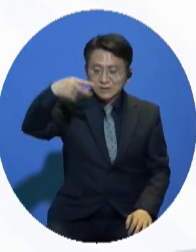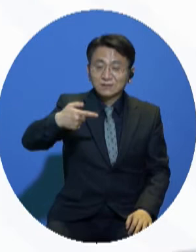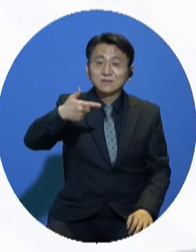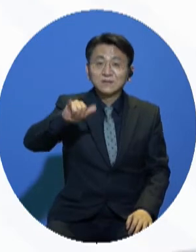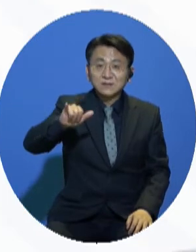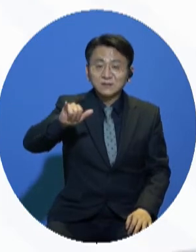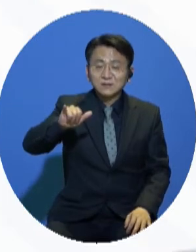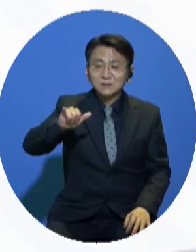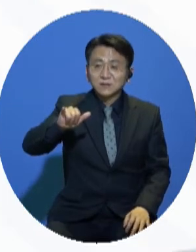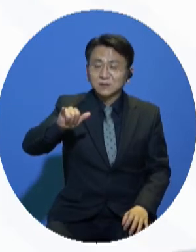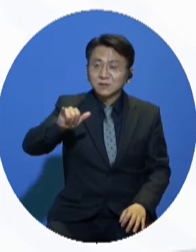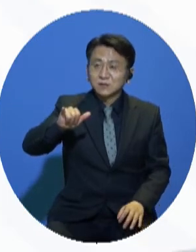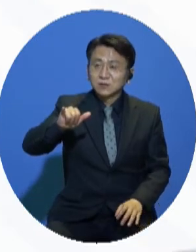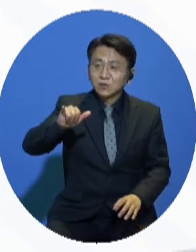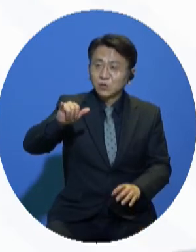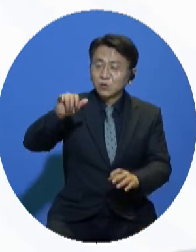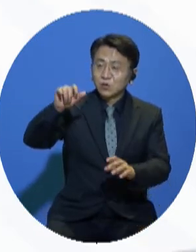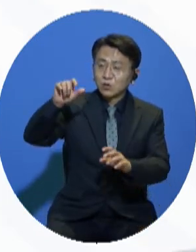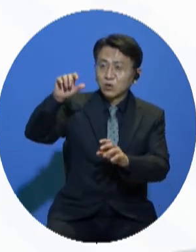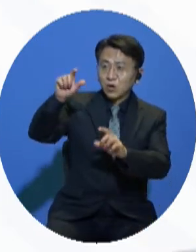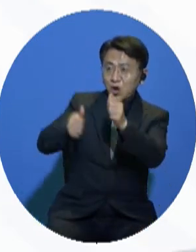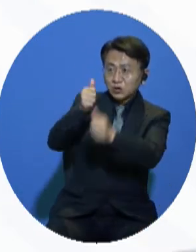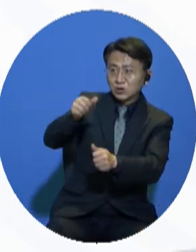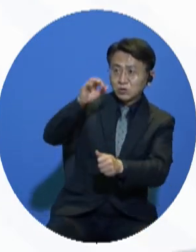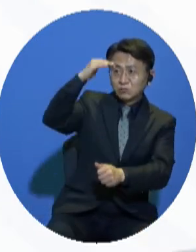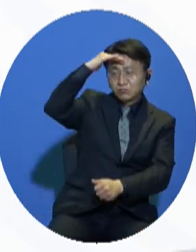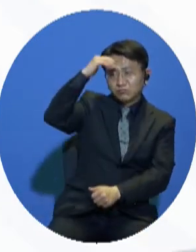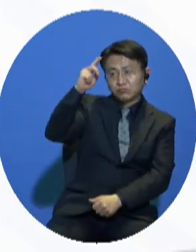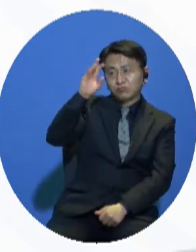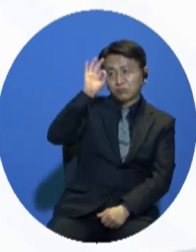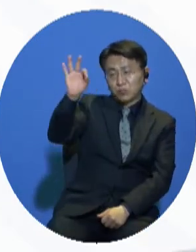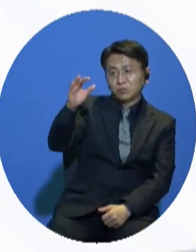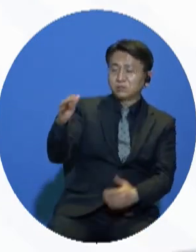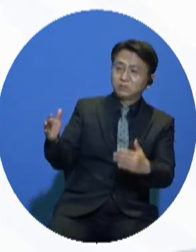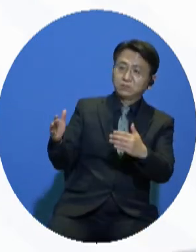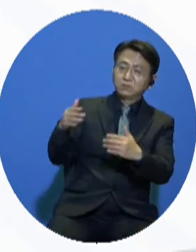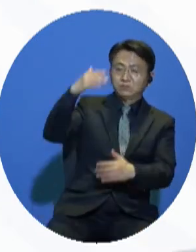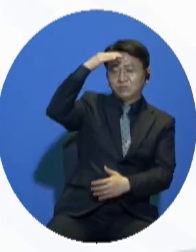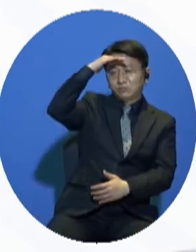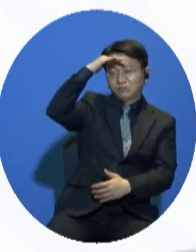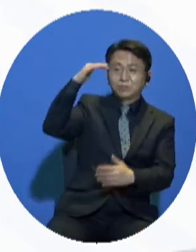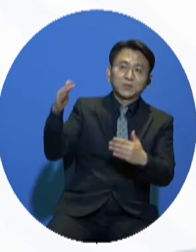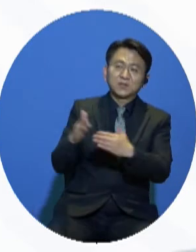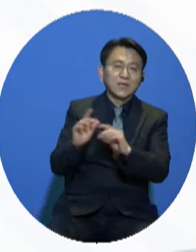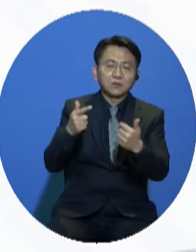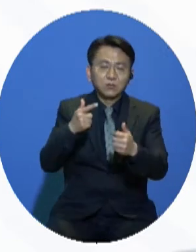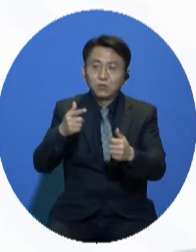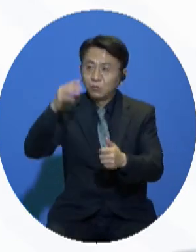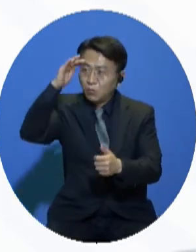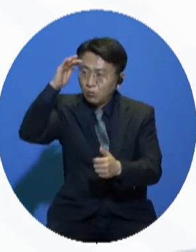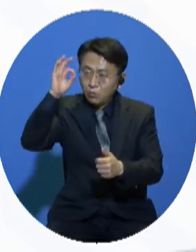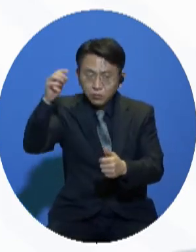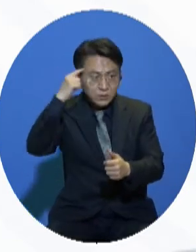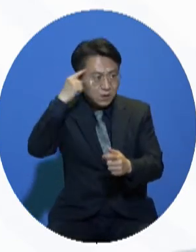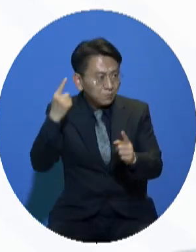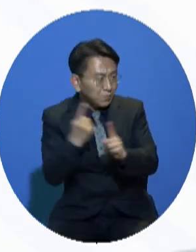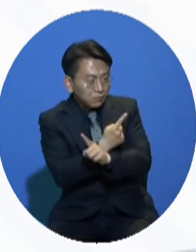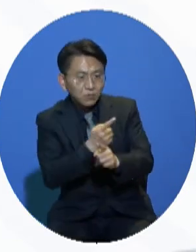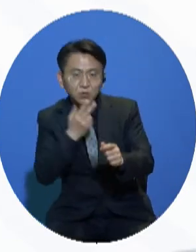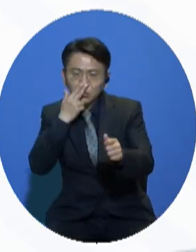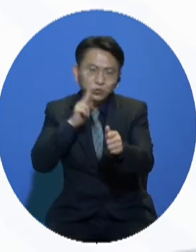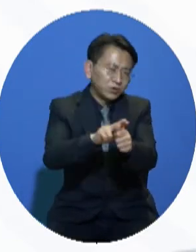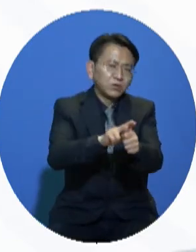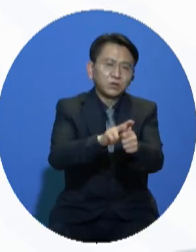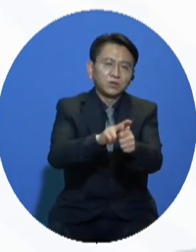involved, 본 just 것 like countless 보기만 disabled 한 people 것이 around the world. 아니라 And that is the power of 시도를 Paralympic sport, one, 했기 getting people 때문입니다. involved, 이것이